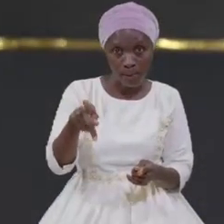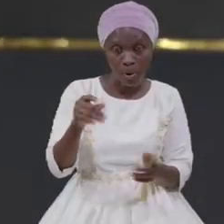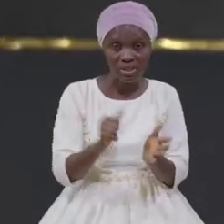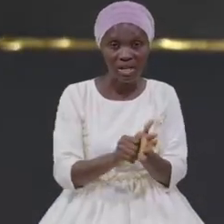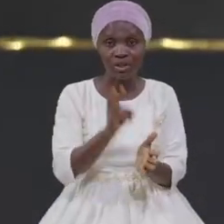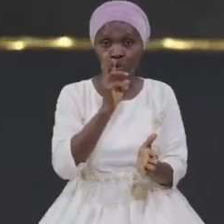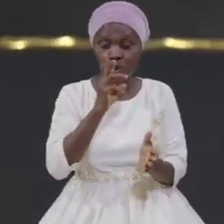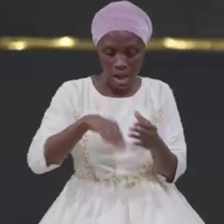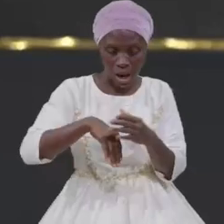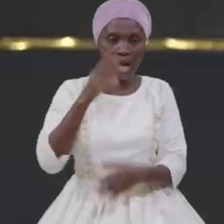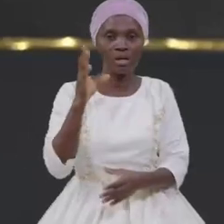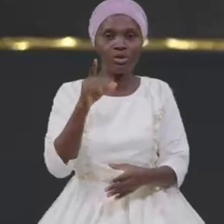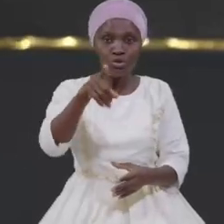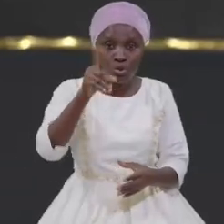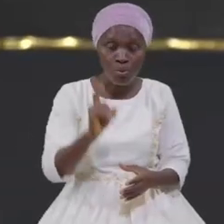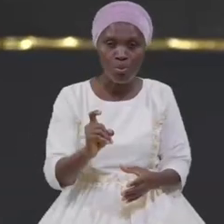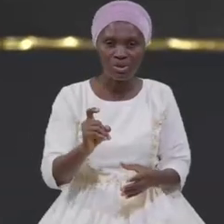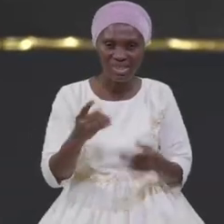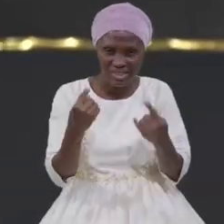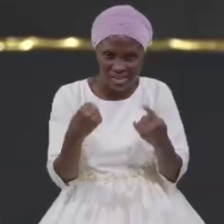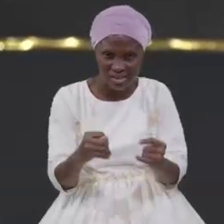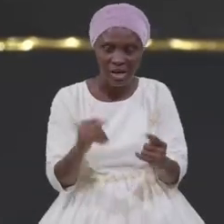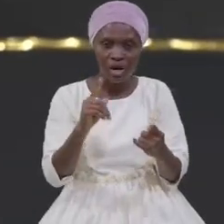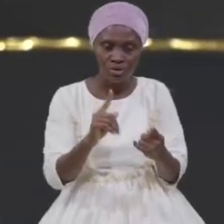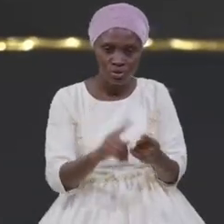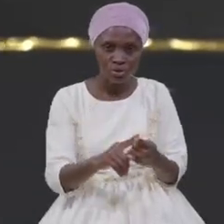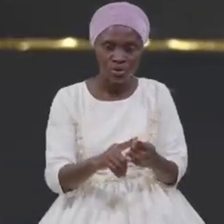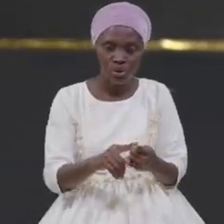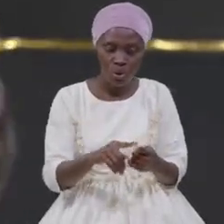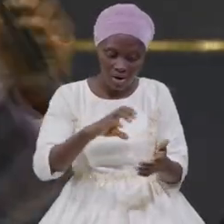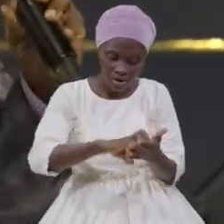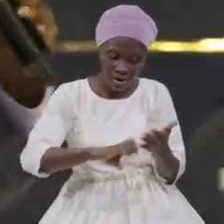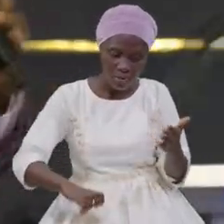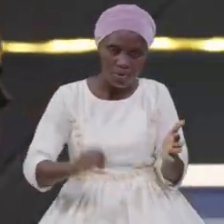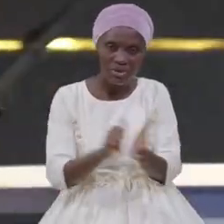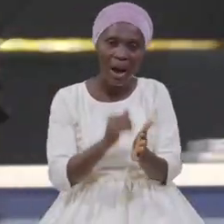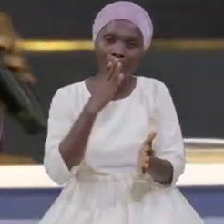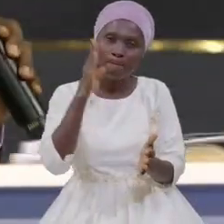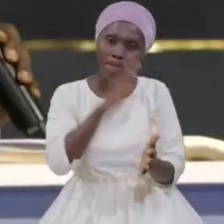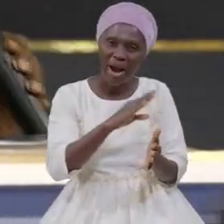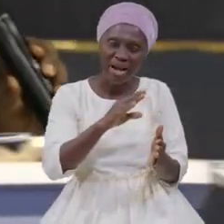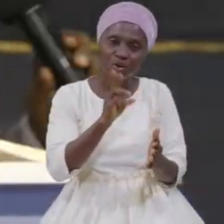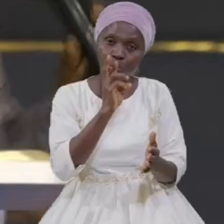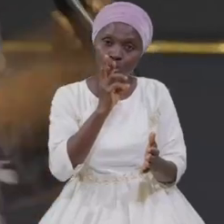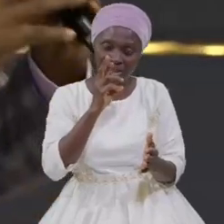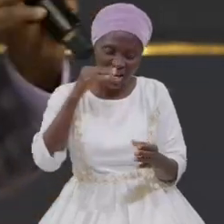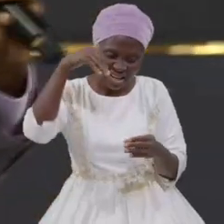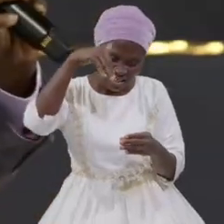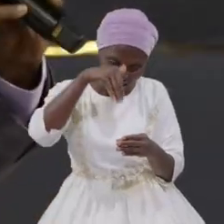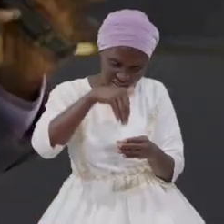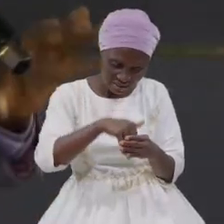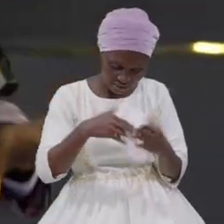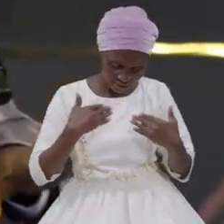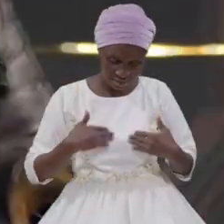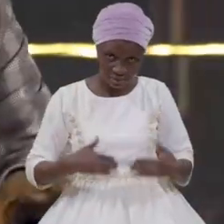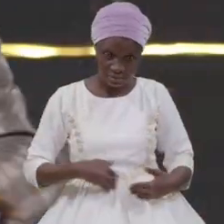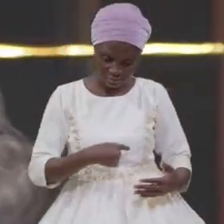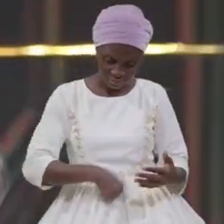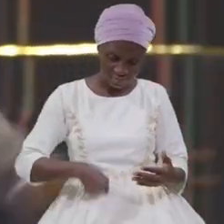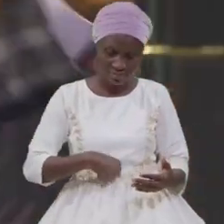moyen pour ôter l'eau qu'il a bu. La mauvaise eau, l'eau impure, l'eau sale